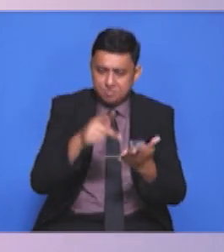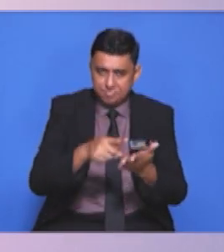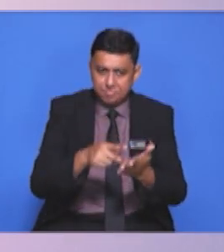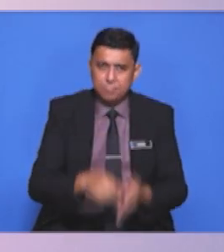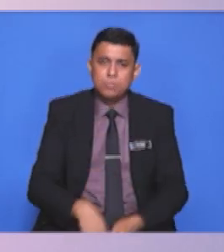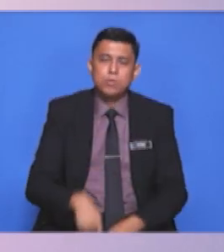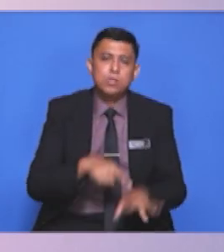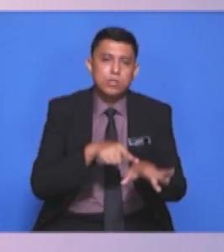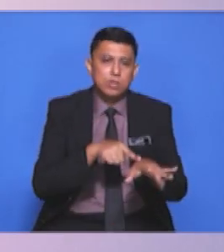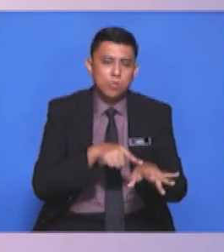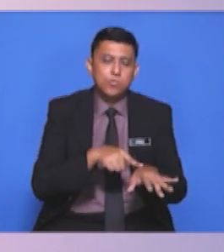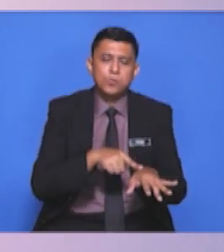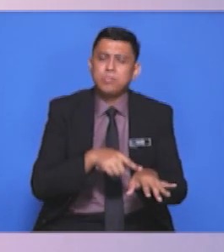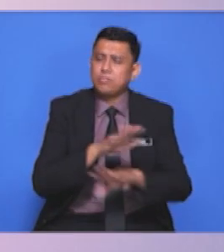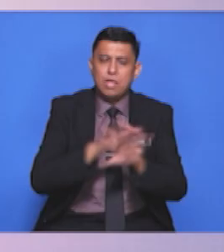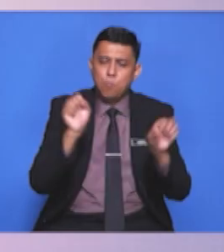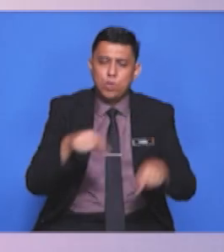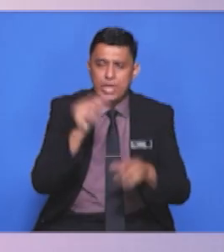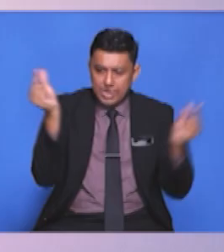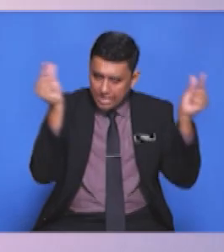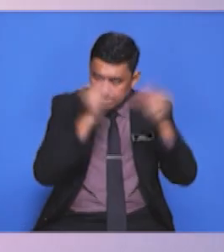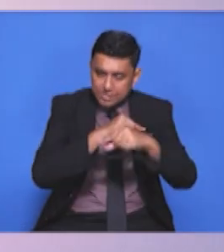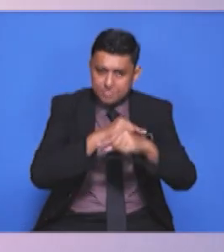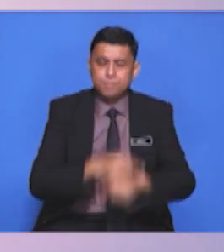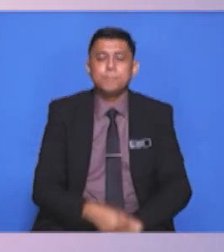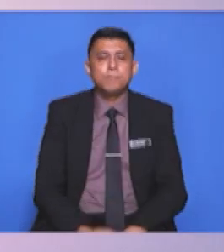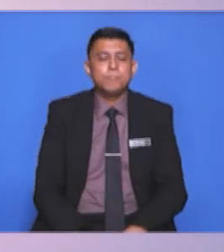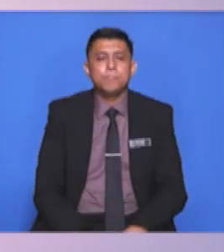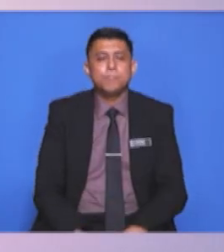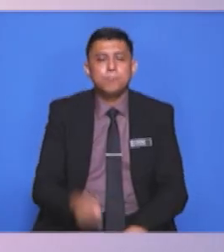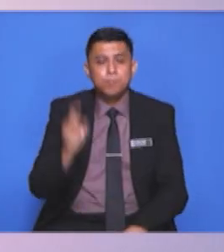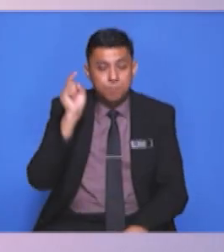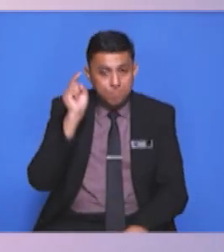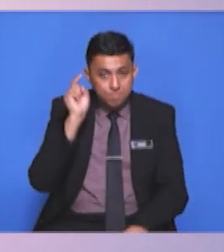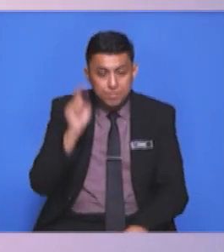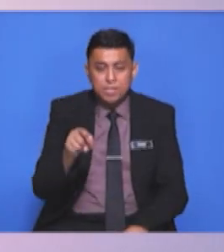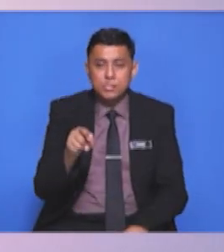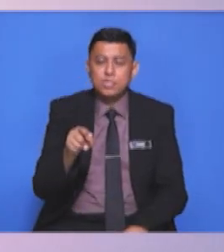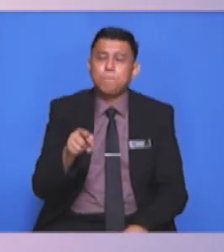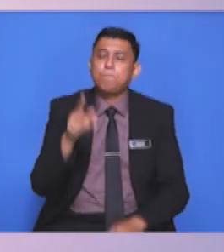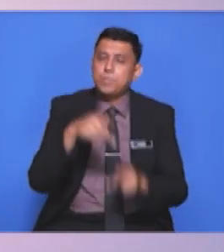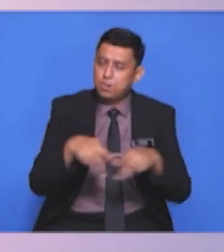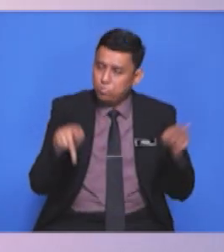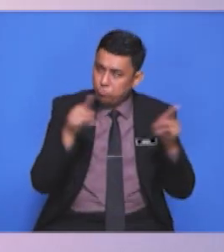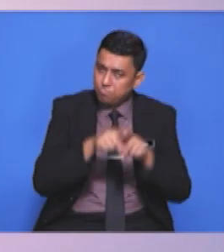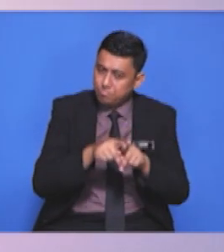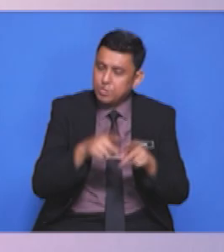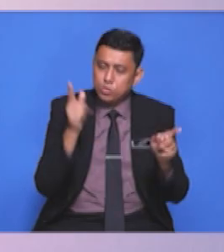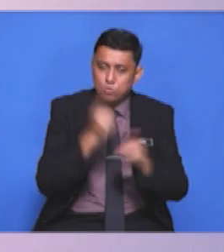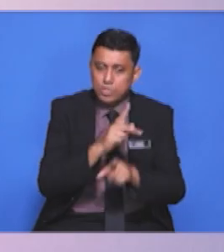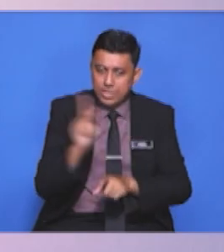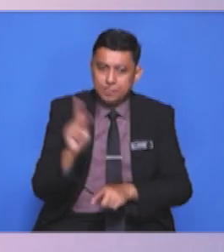tidak boleh digandakan frasa ini perlu dibetulkan seperti